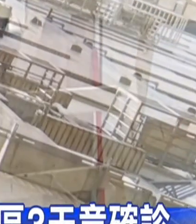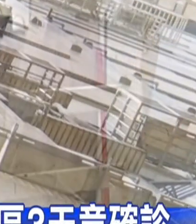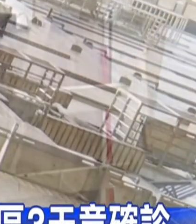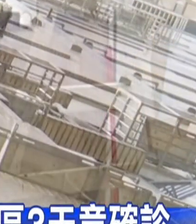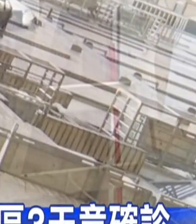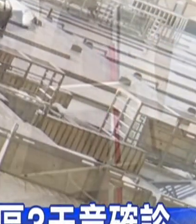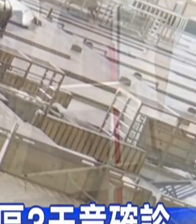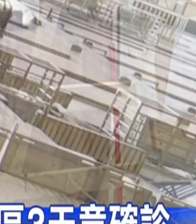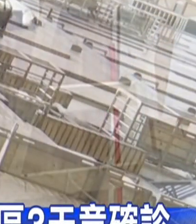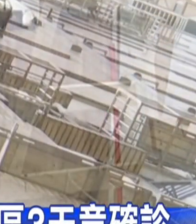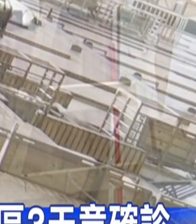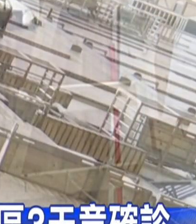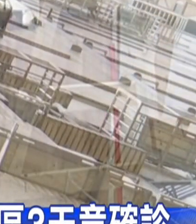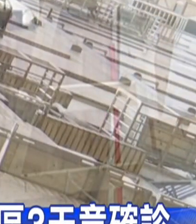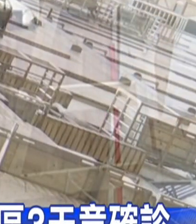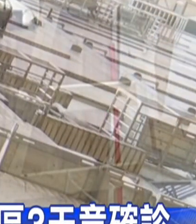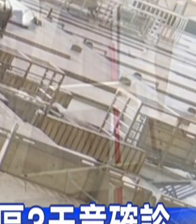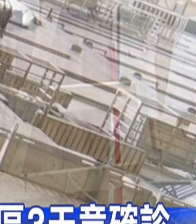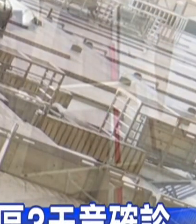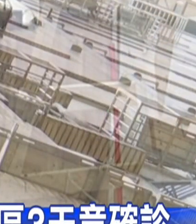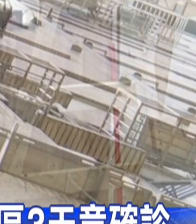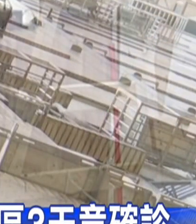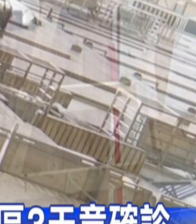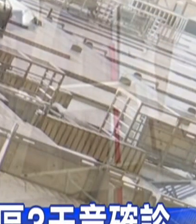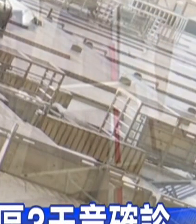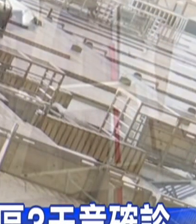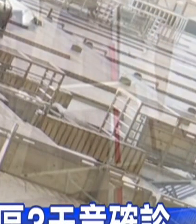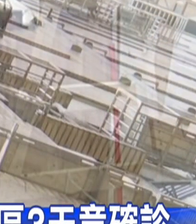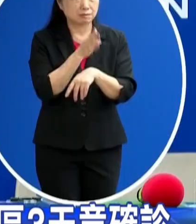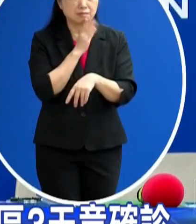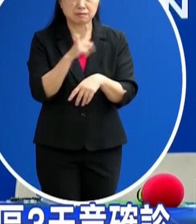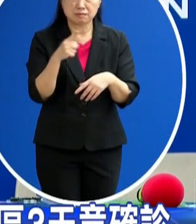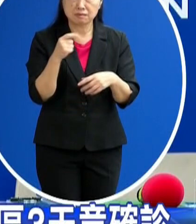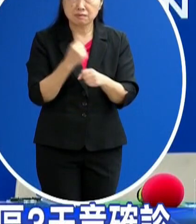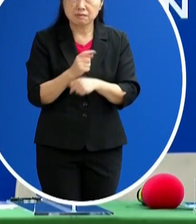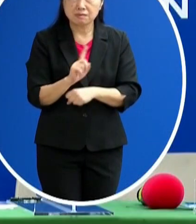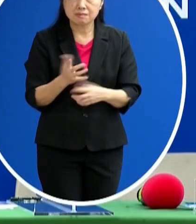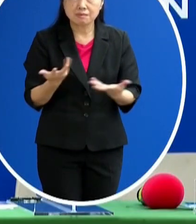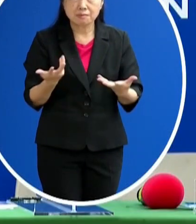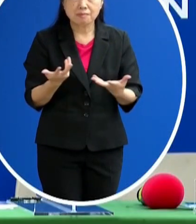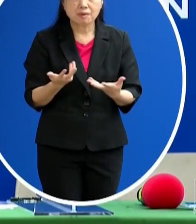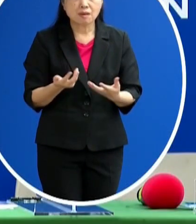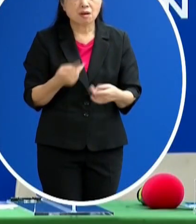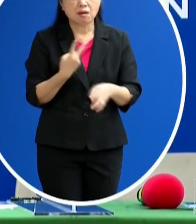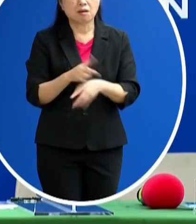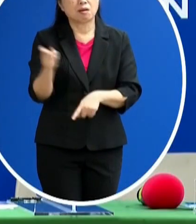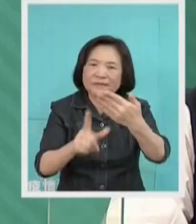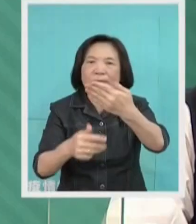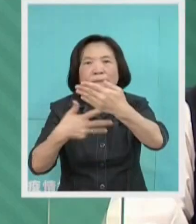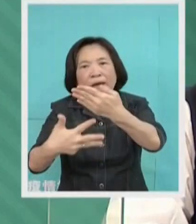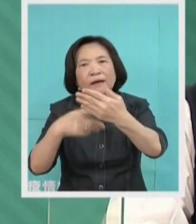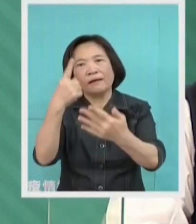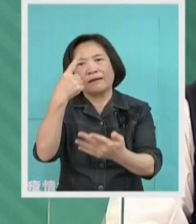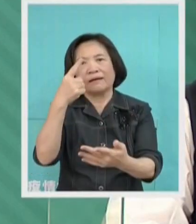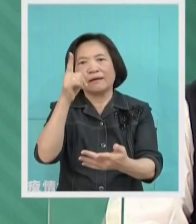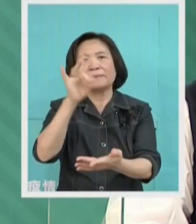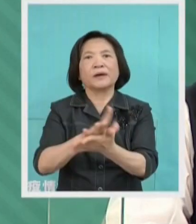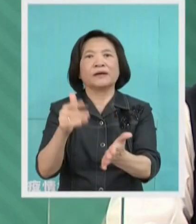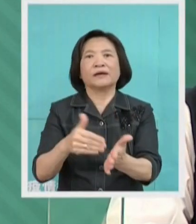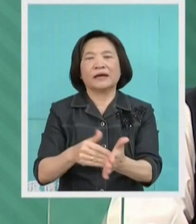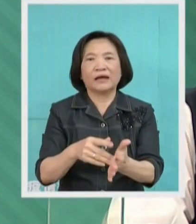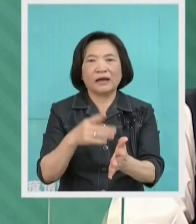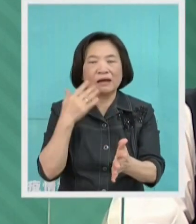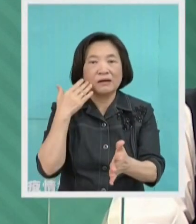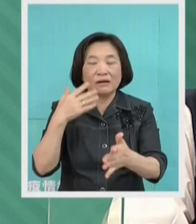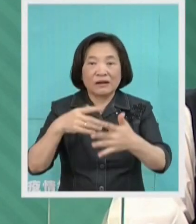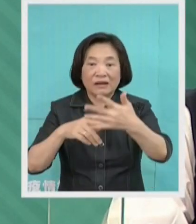道短短几分钟就染疫吗？陈时中却还在状况外。 2分钟他记不起来，我怎么会知道？ 他不太可能